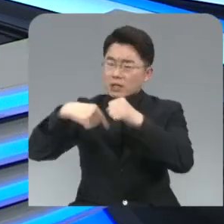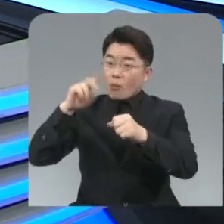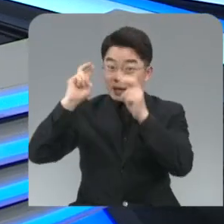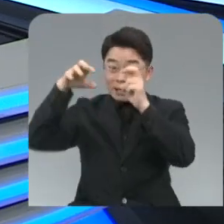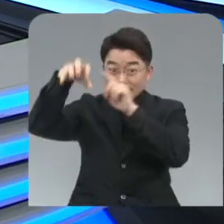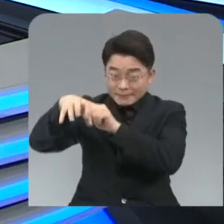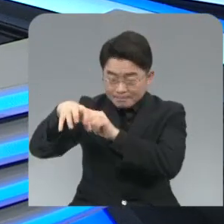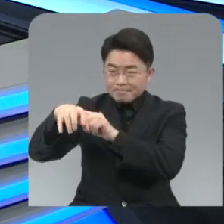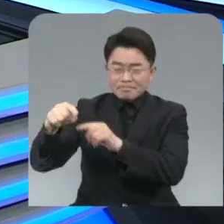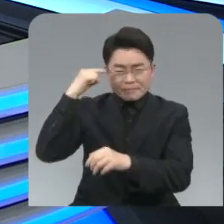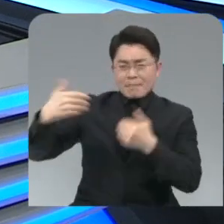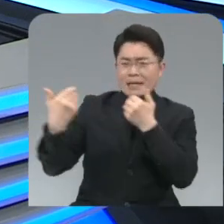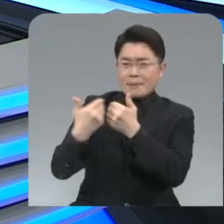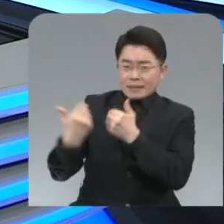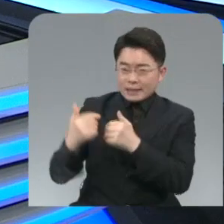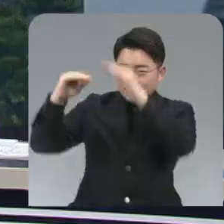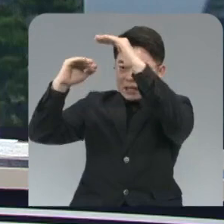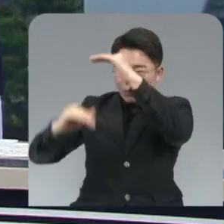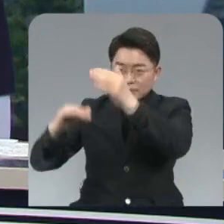보도하게 됐음을 미리 밝힙니다.